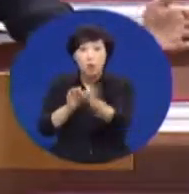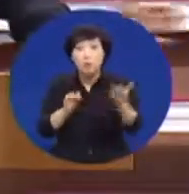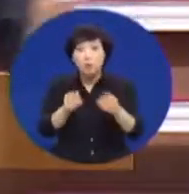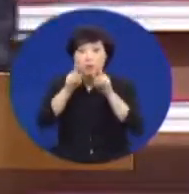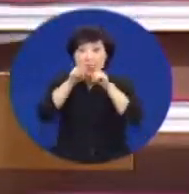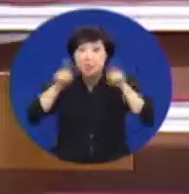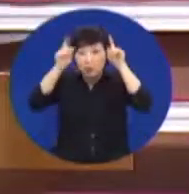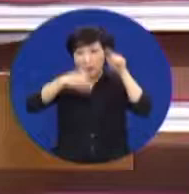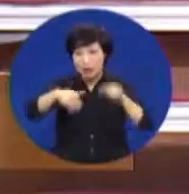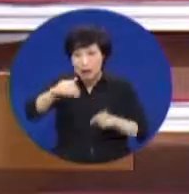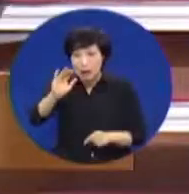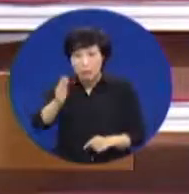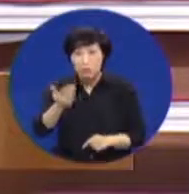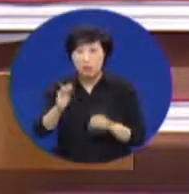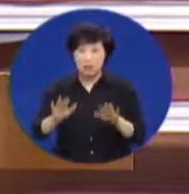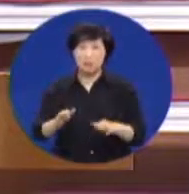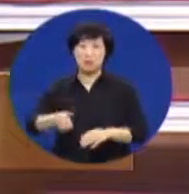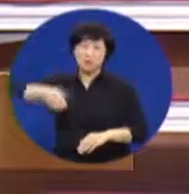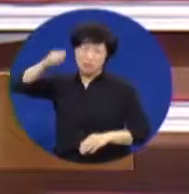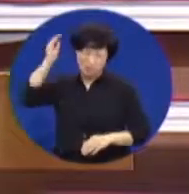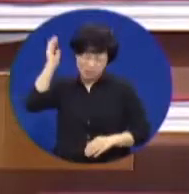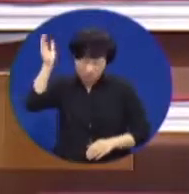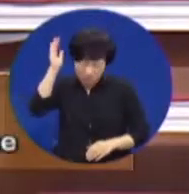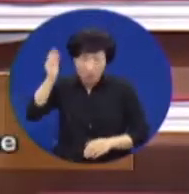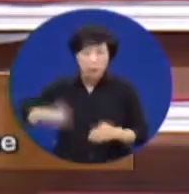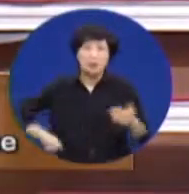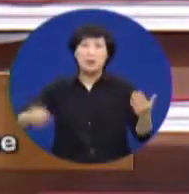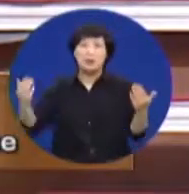지옥 가야 돼. 회개하고